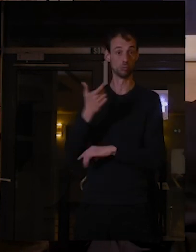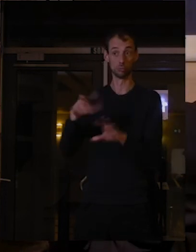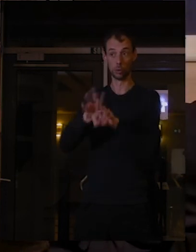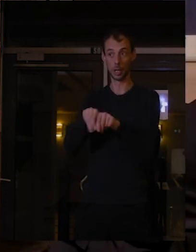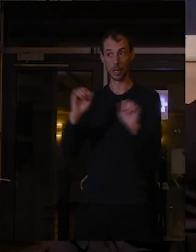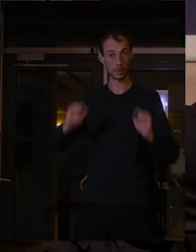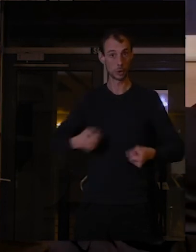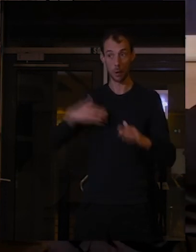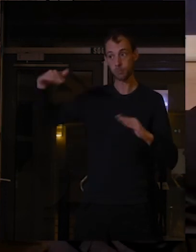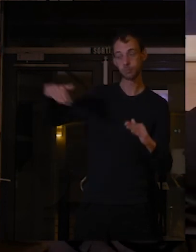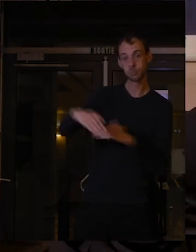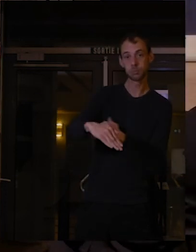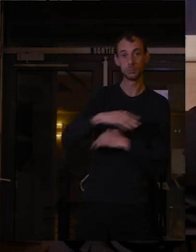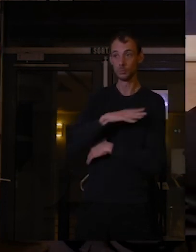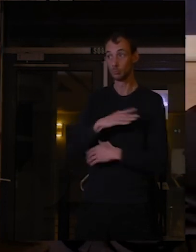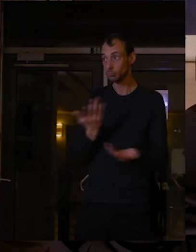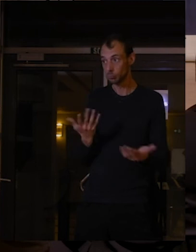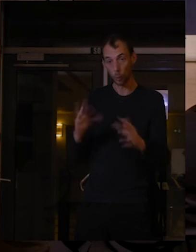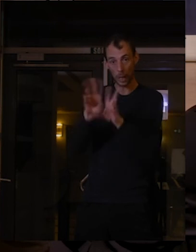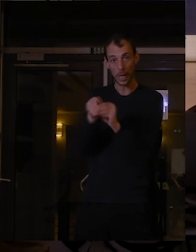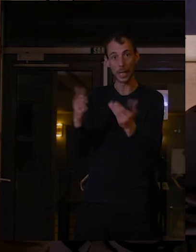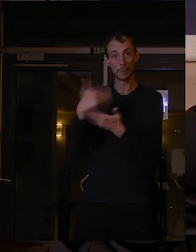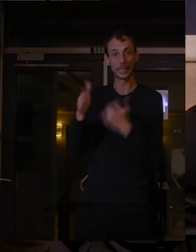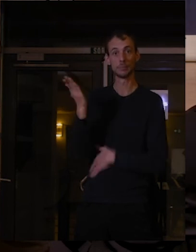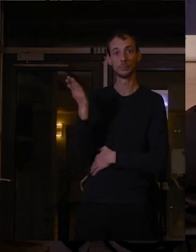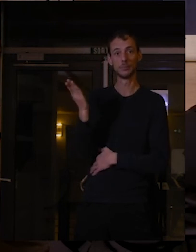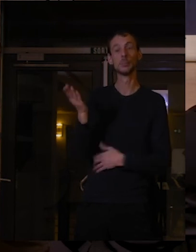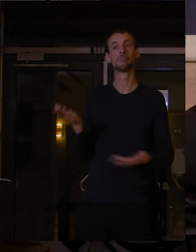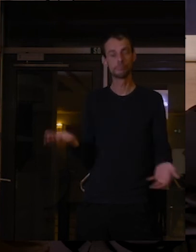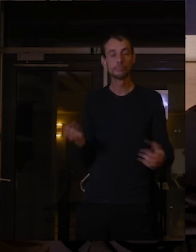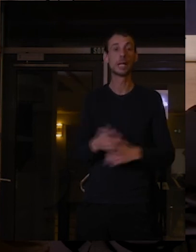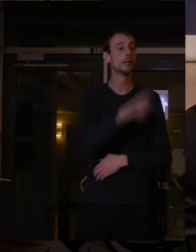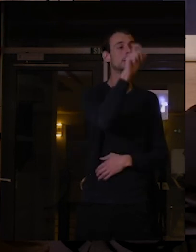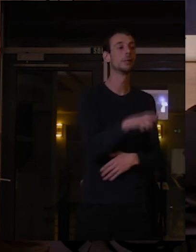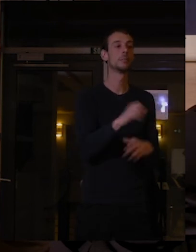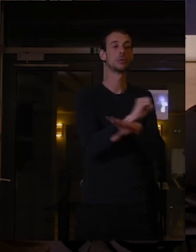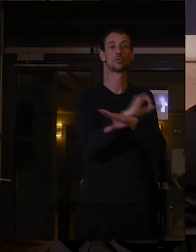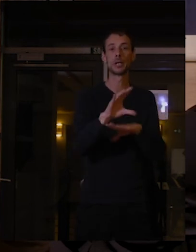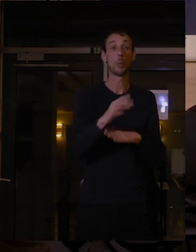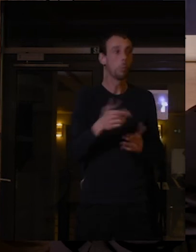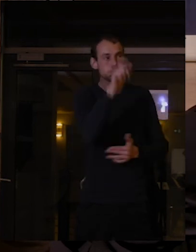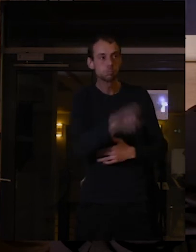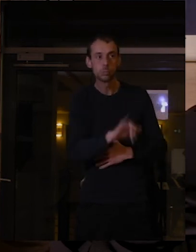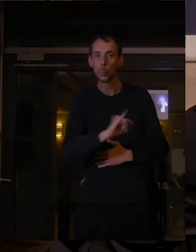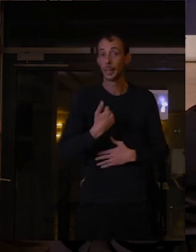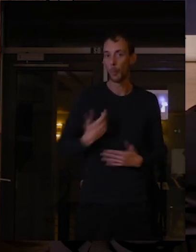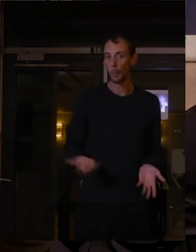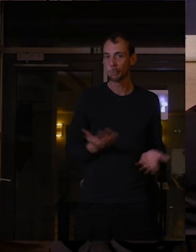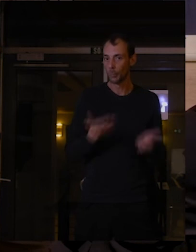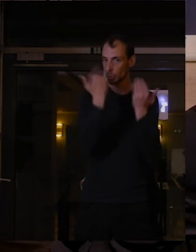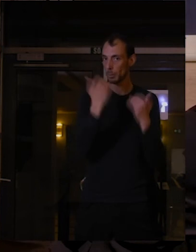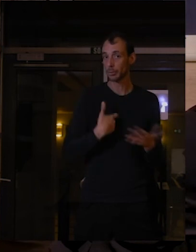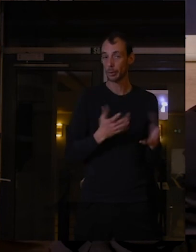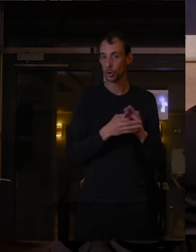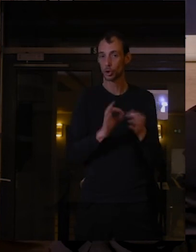une descente avec une mixte. Et le journaliste, je ne sais pas qui c'est, enfin, c'était sur le jeu,